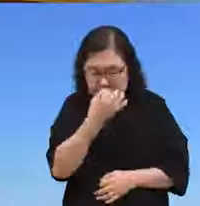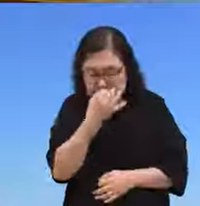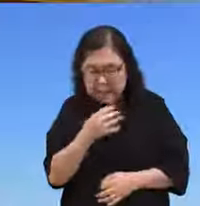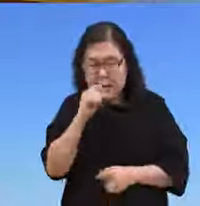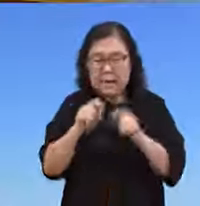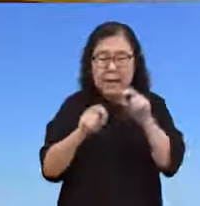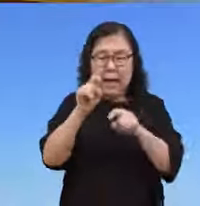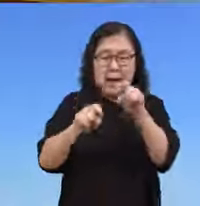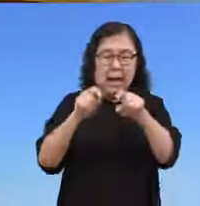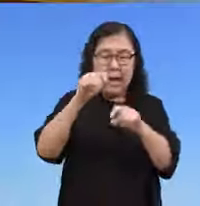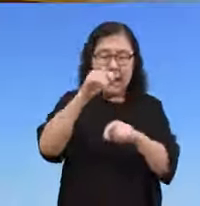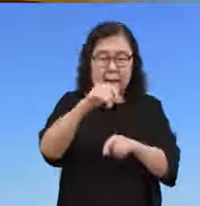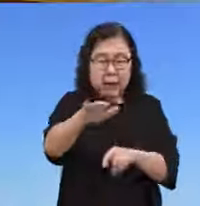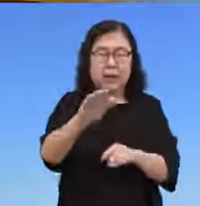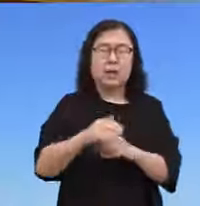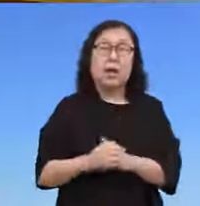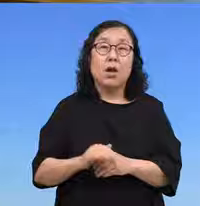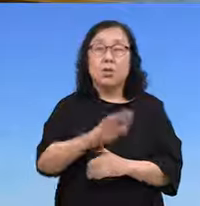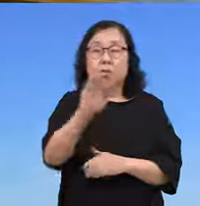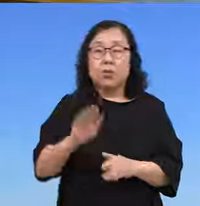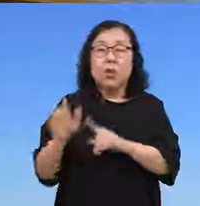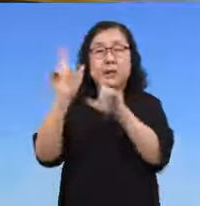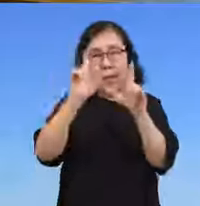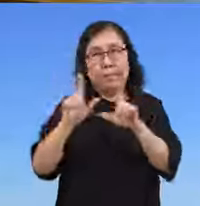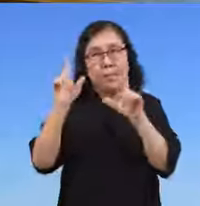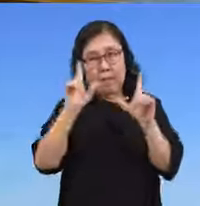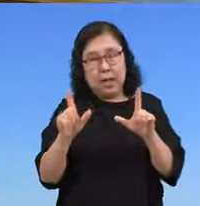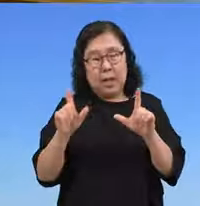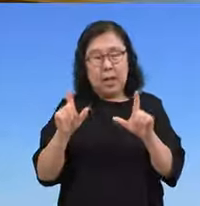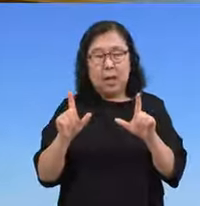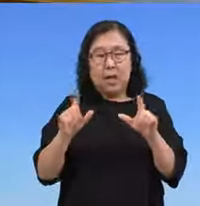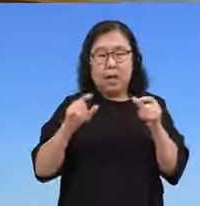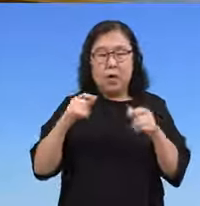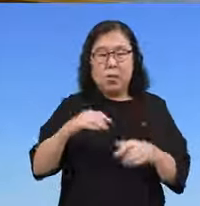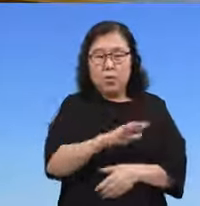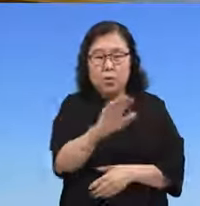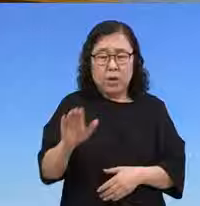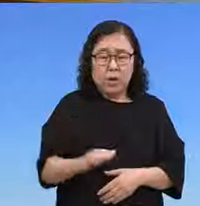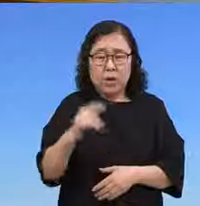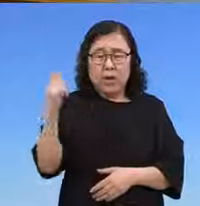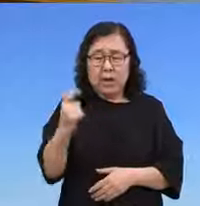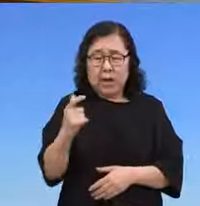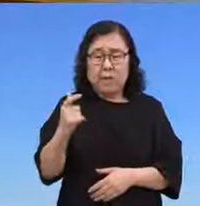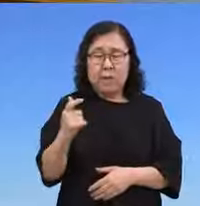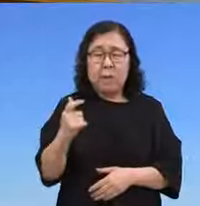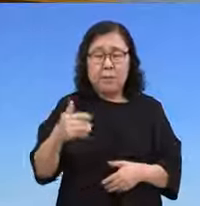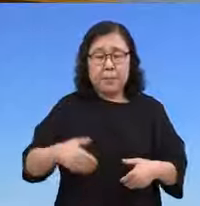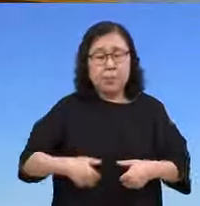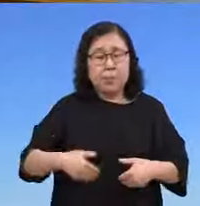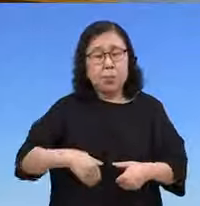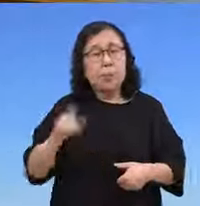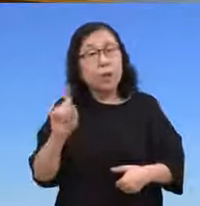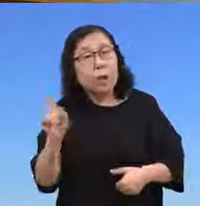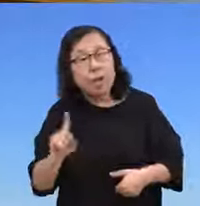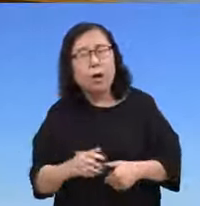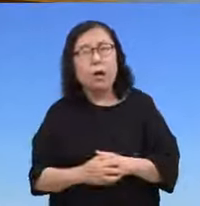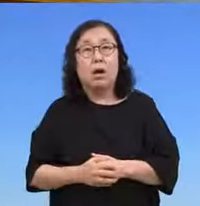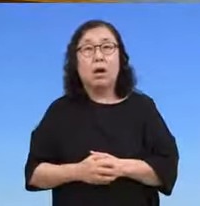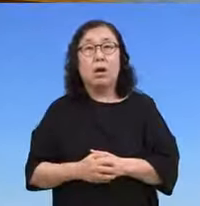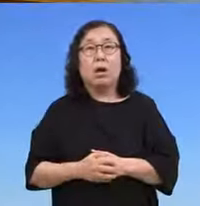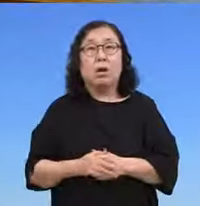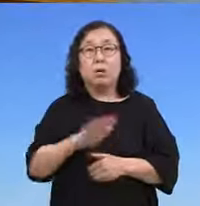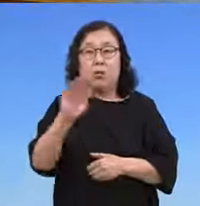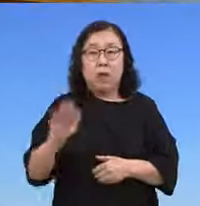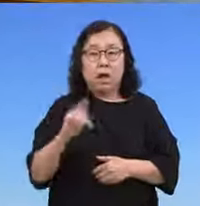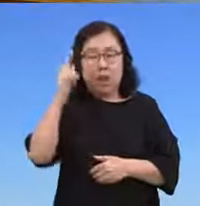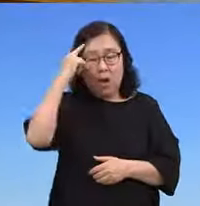우리 삶 아닙니까? 왜 우리가 강해져야 된다고요? 영육간의 이 땅의 삶이 이렇게